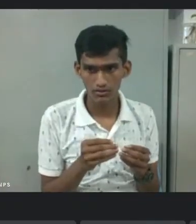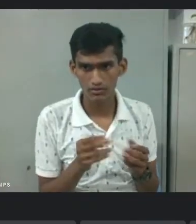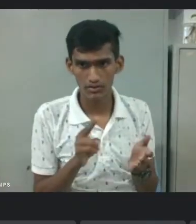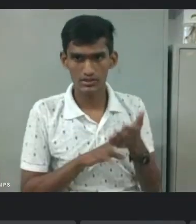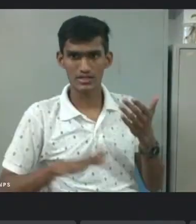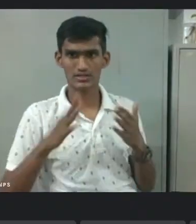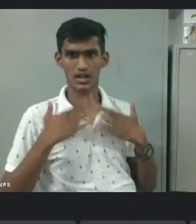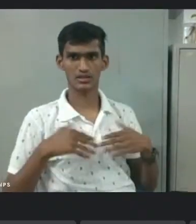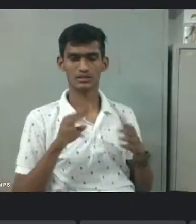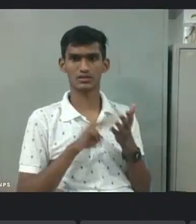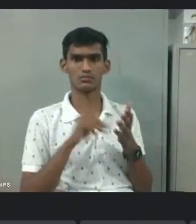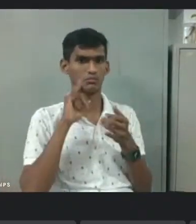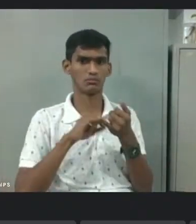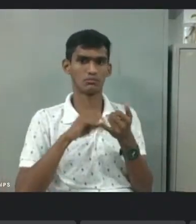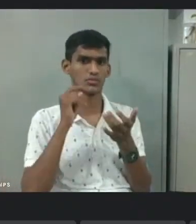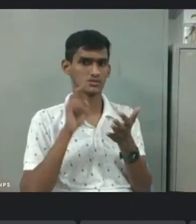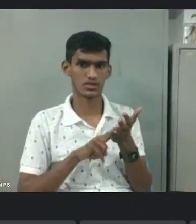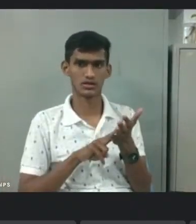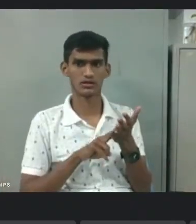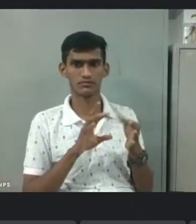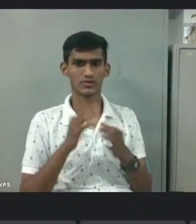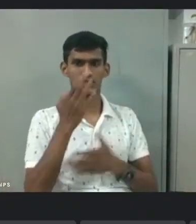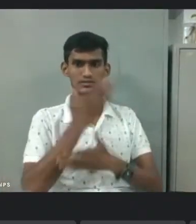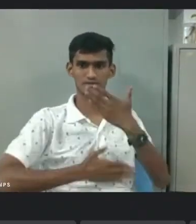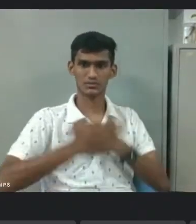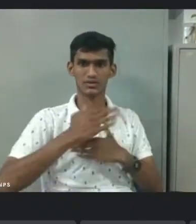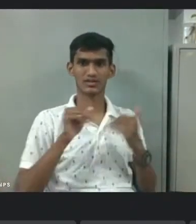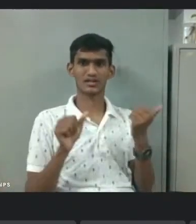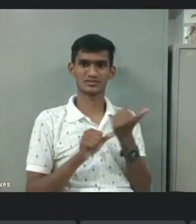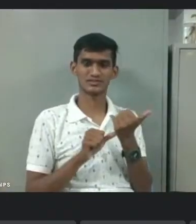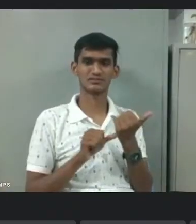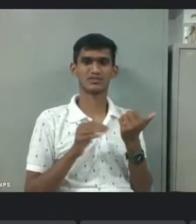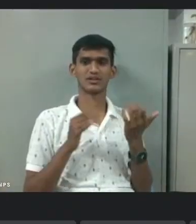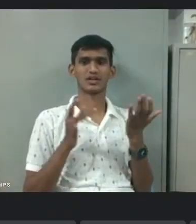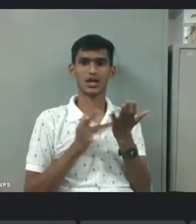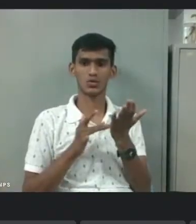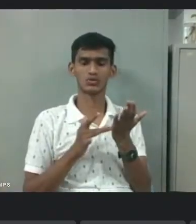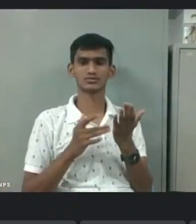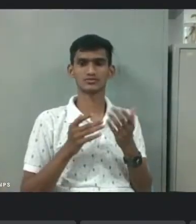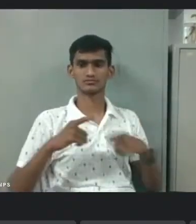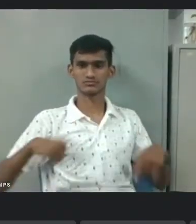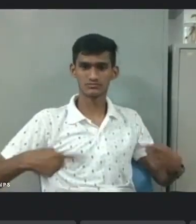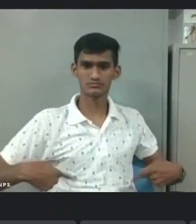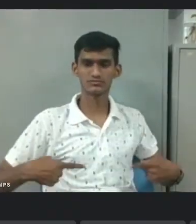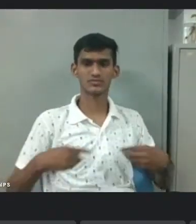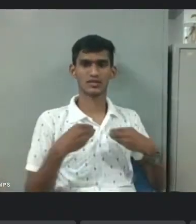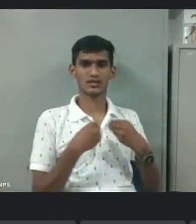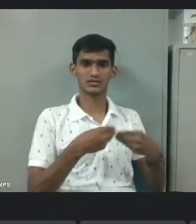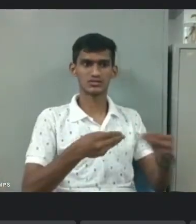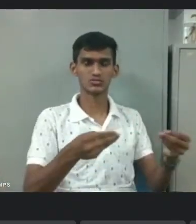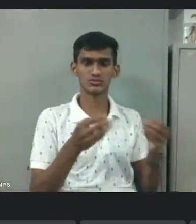നാഷണൽ ഹെൽത്ത് മിഷന്റെ ഭാഗമായിട്ട് ഈ ഭിന്നശേഷി ഉപകരണങ്ങളും സഹായ സാങ്കേതിക വിദ്യയും ഒക്കെ അതിൽ കൂടെ വരാൻ